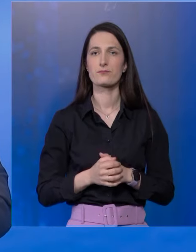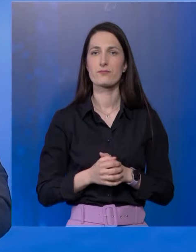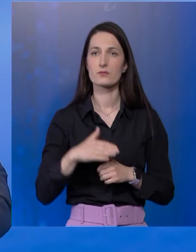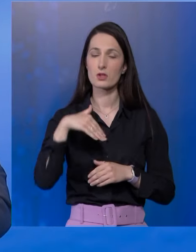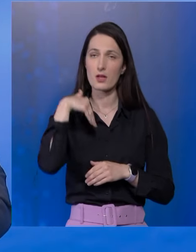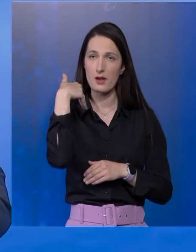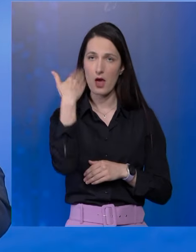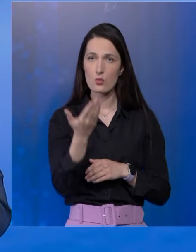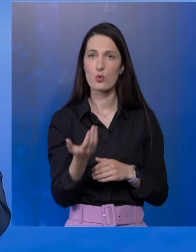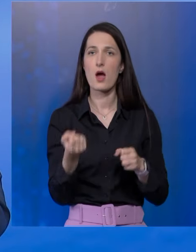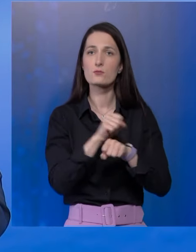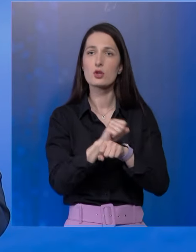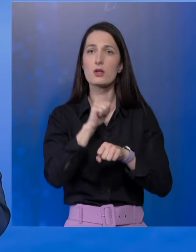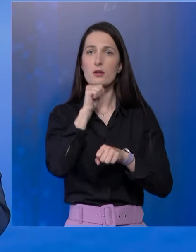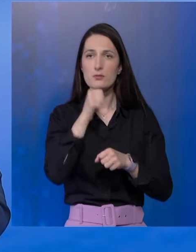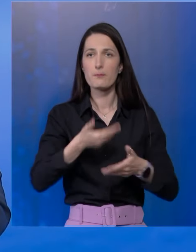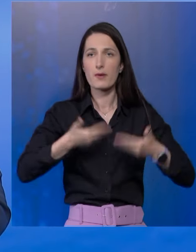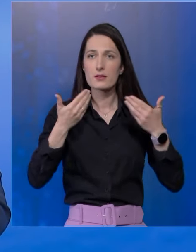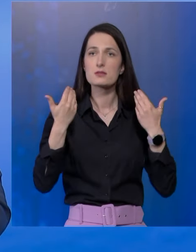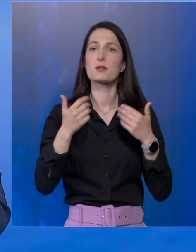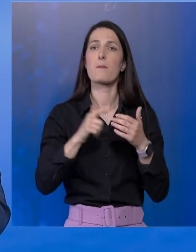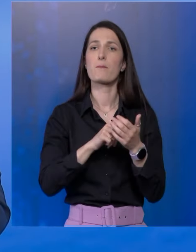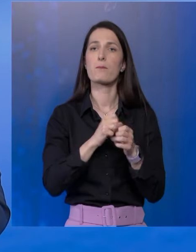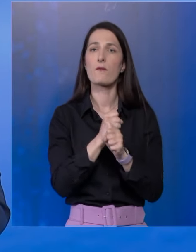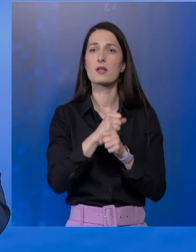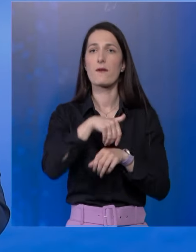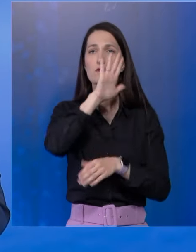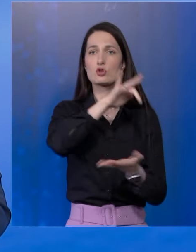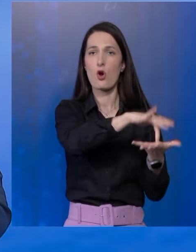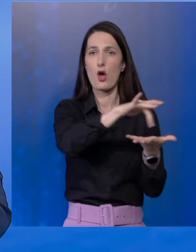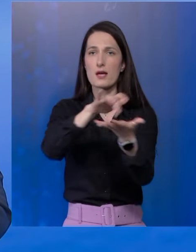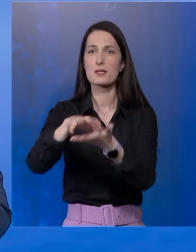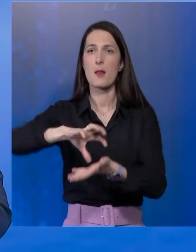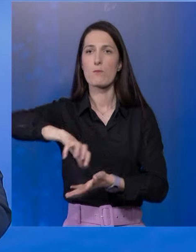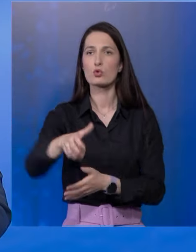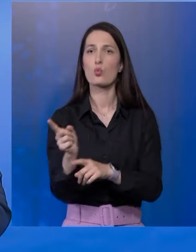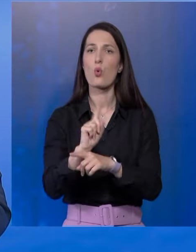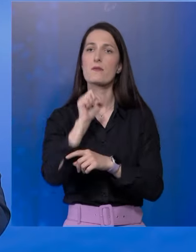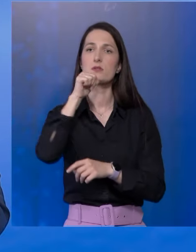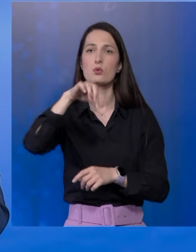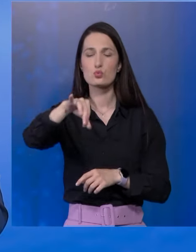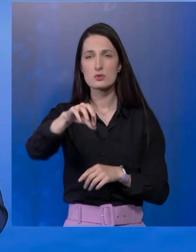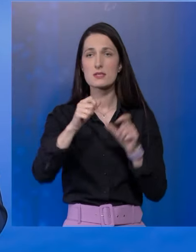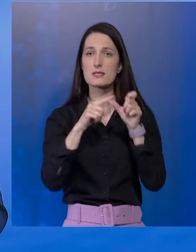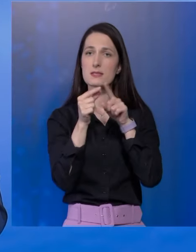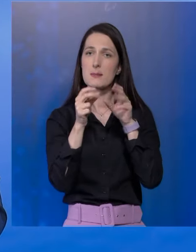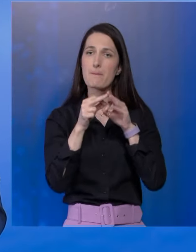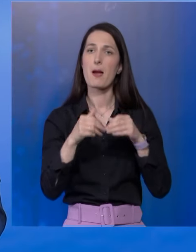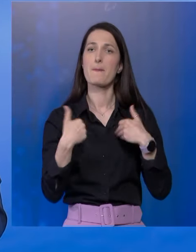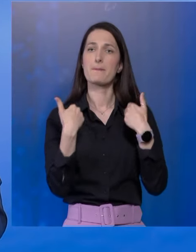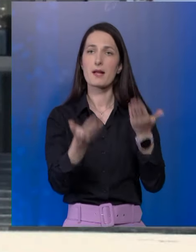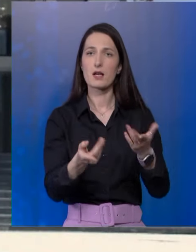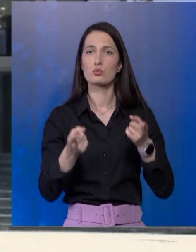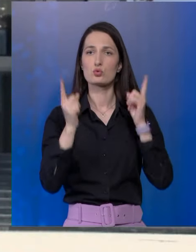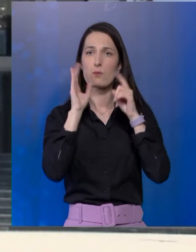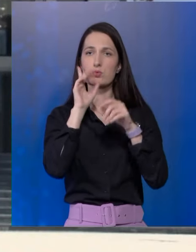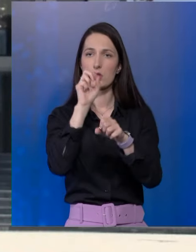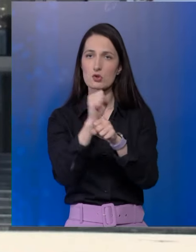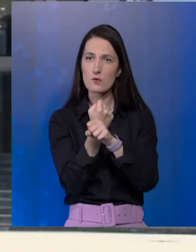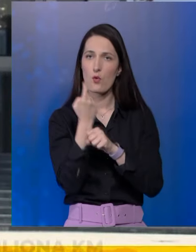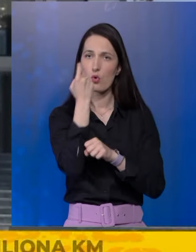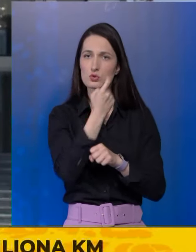Nakon hapšenja i pretresa provedenih na više lokacija na području Lukavca i Tuzle, SIPA je predala tužilaštvu Bosne i